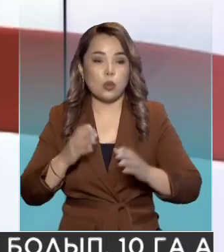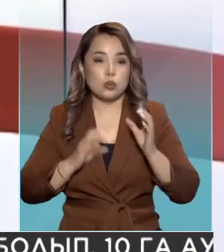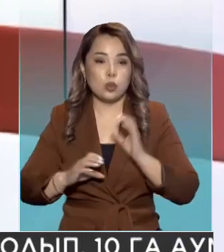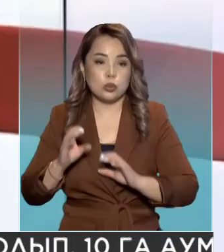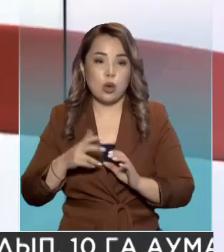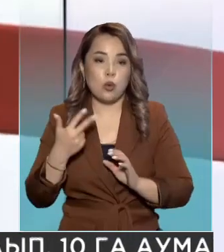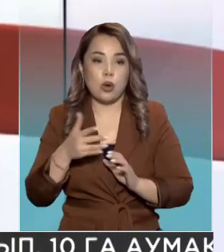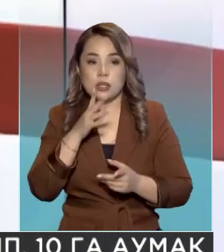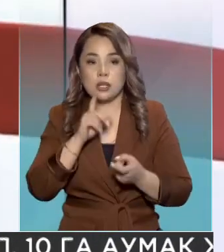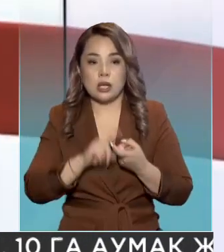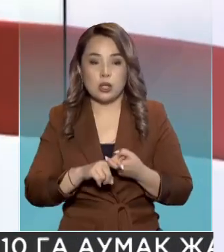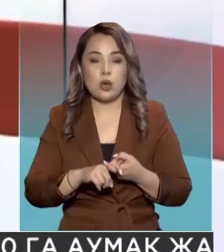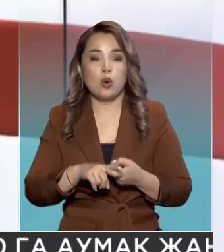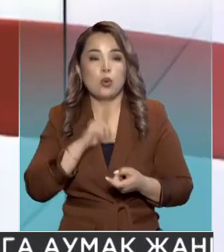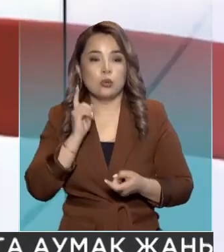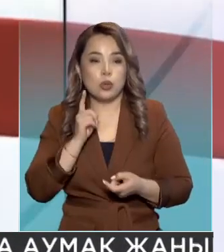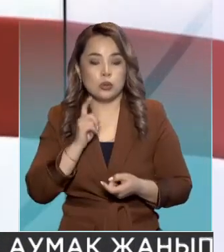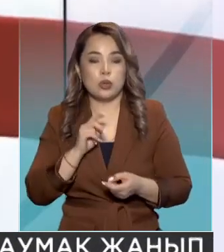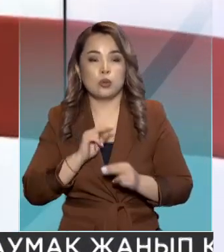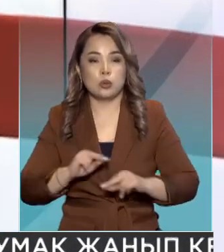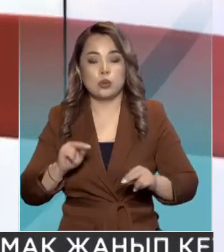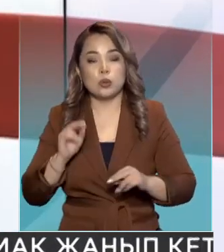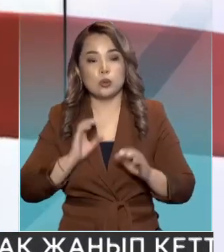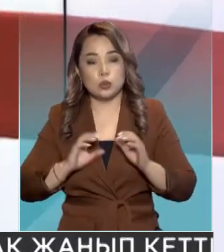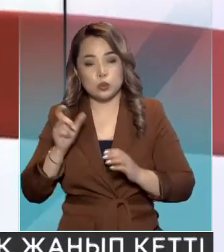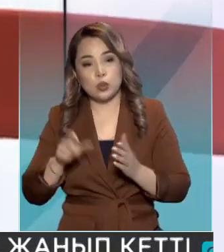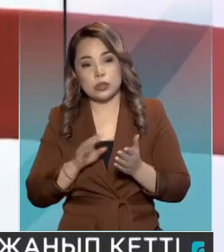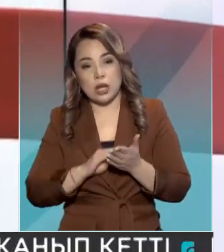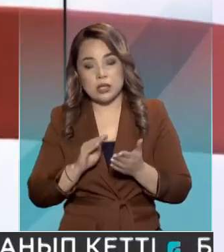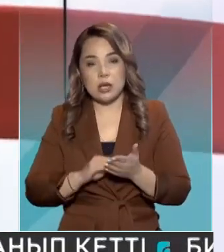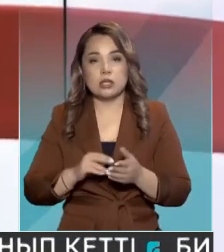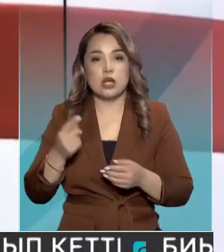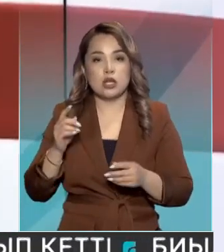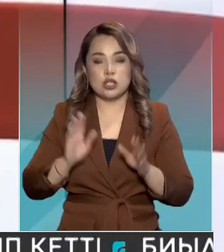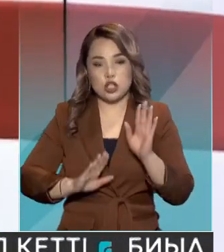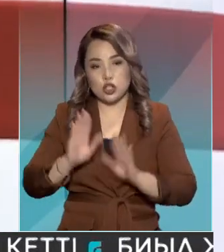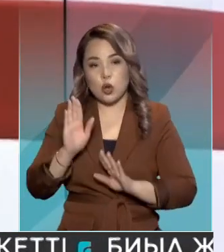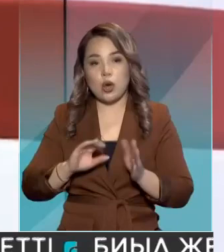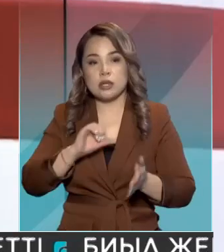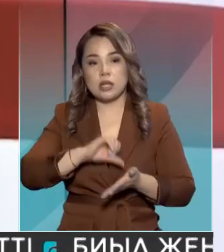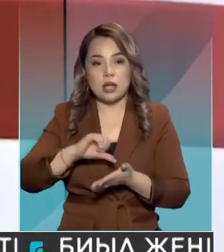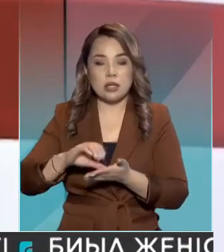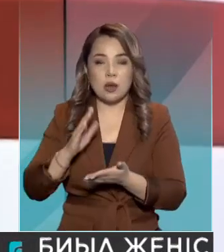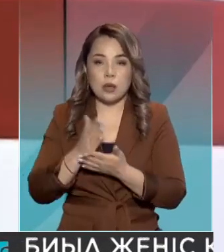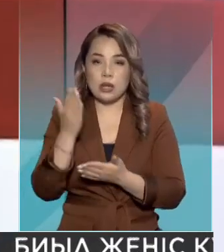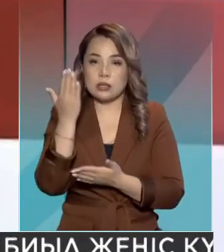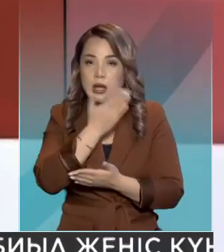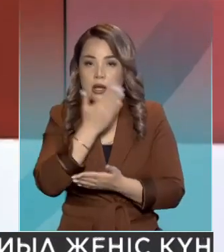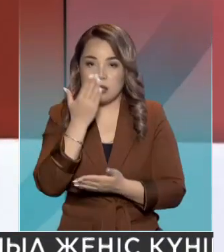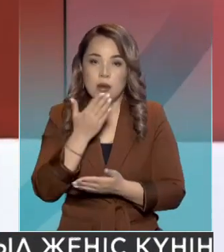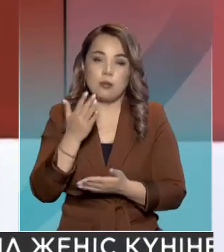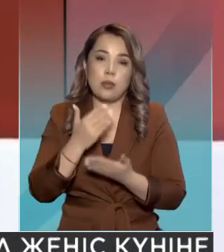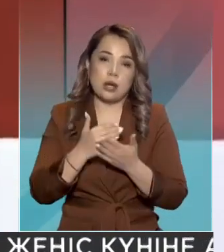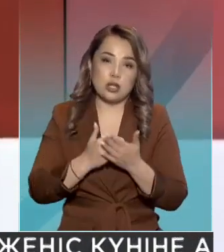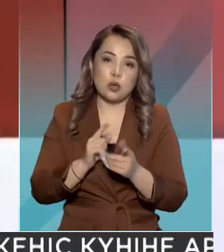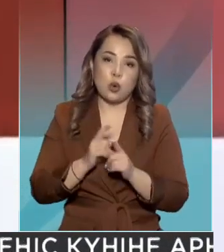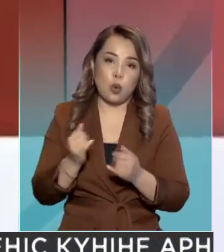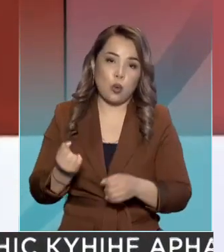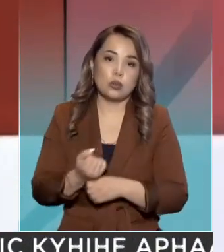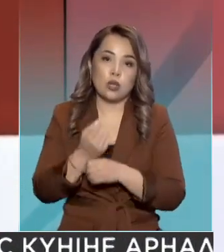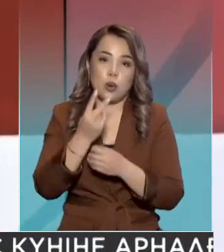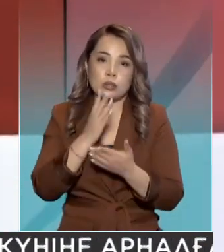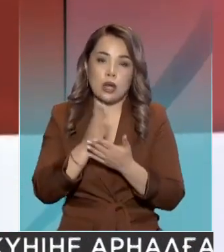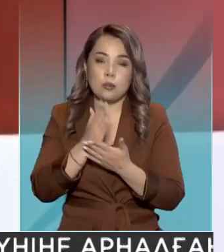мен 30 жасқа дейінгі жас журналистер және режиссерлер қатыса алады. Мақсат жастар түсіретін телефильмдер мен бағдарламалар өндірісіне қолдау